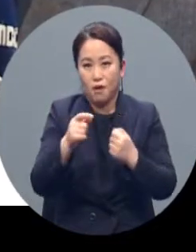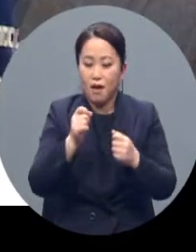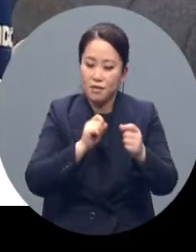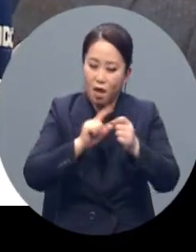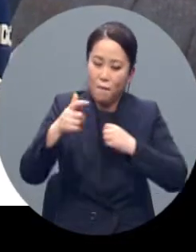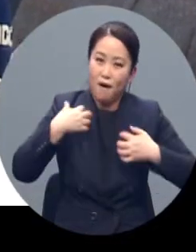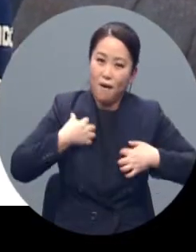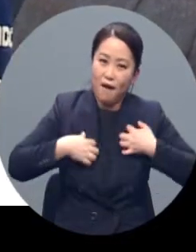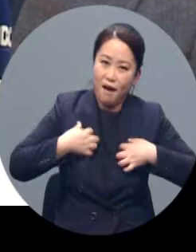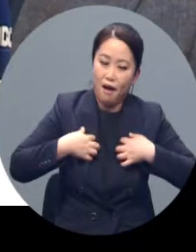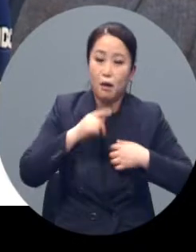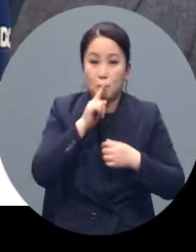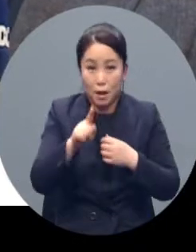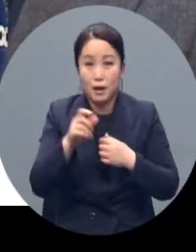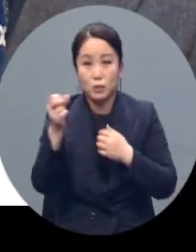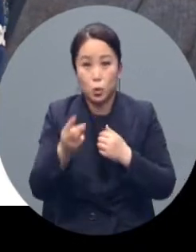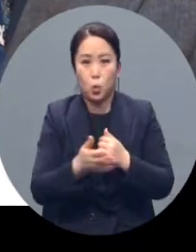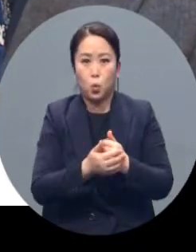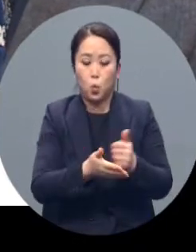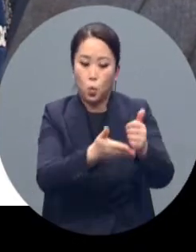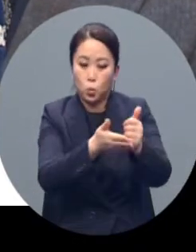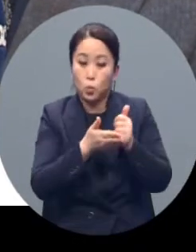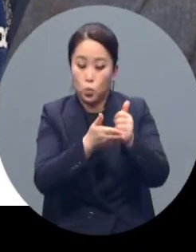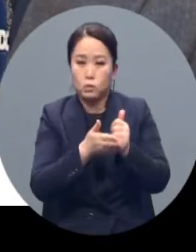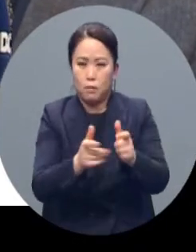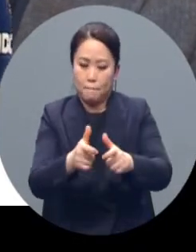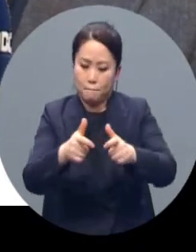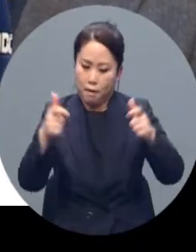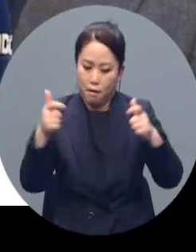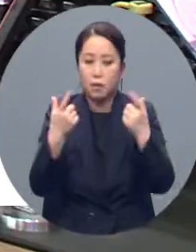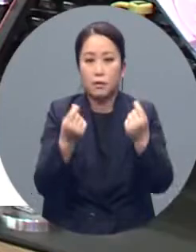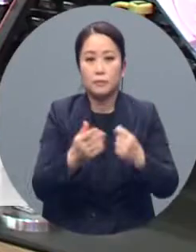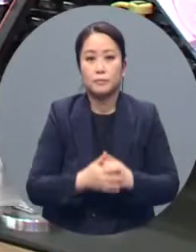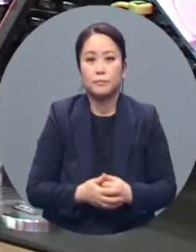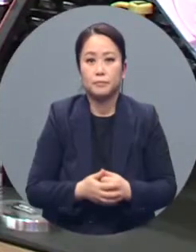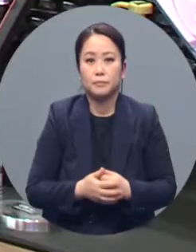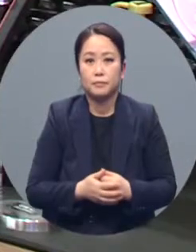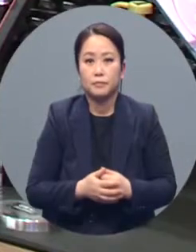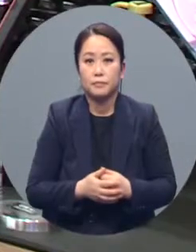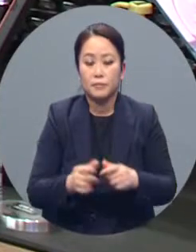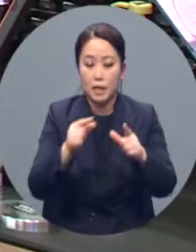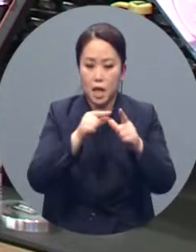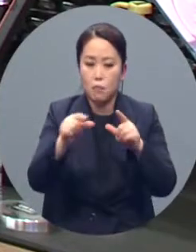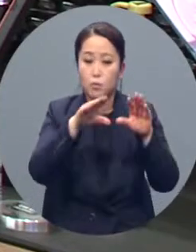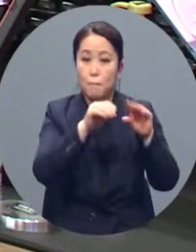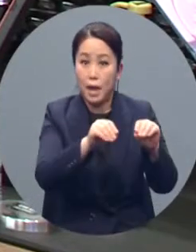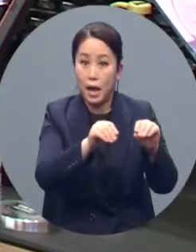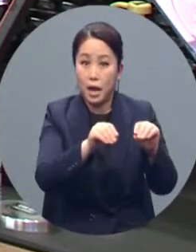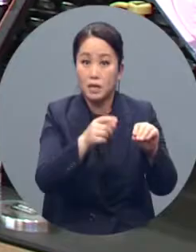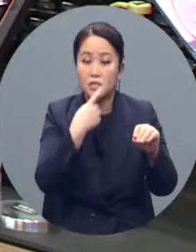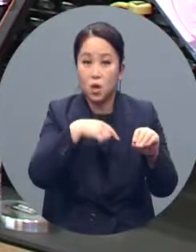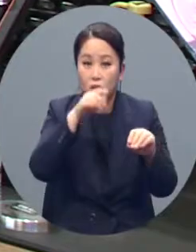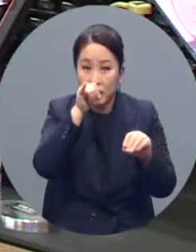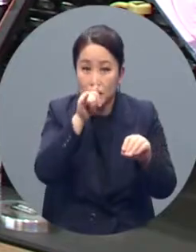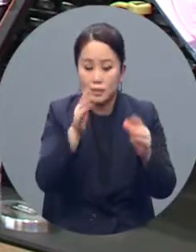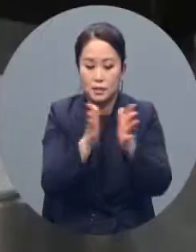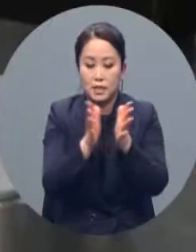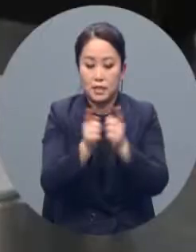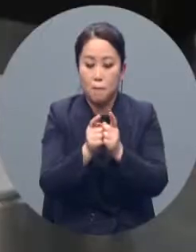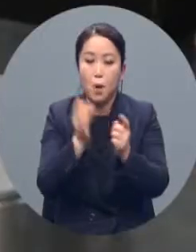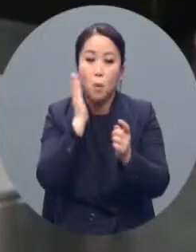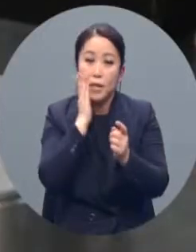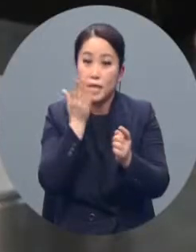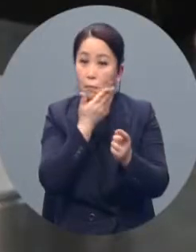분위기이고 방문객들이 눈에 띄게 늘어나고 있는 듯합니다. 일부 금지됐던 직접 발라보는 화장품